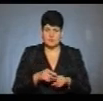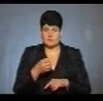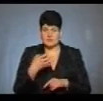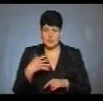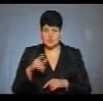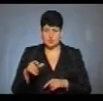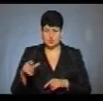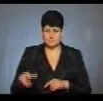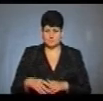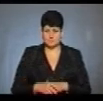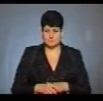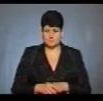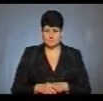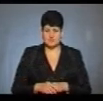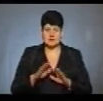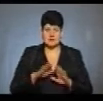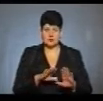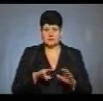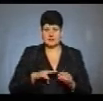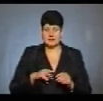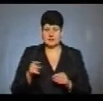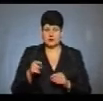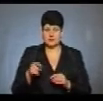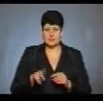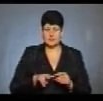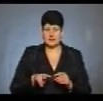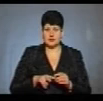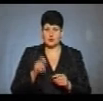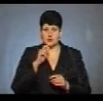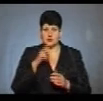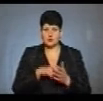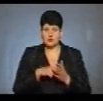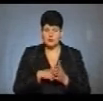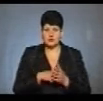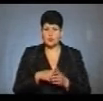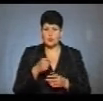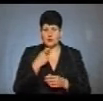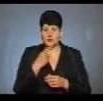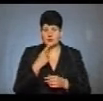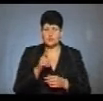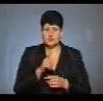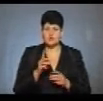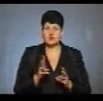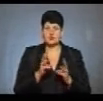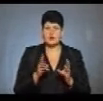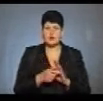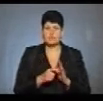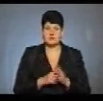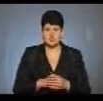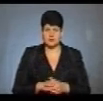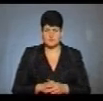чоловік особового складу. Заступник директора Тернопільської дирекції «Укрпошти» Богдан Цицький розповів, що згоріло в